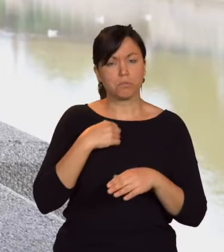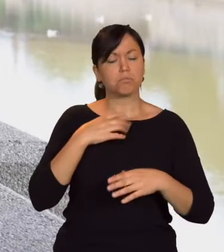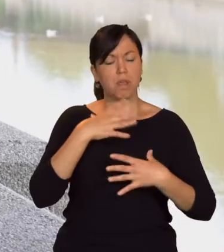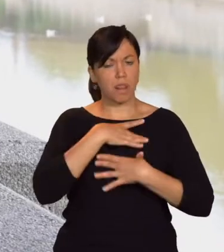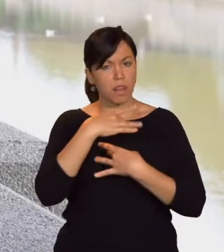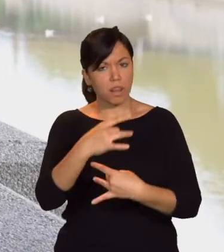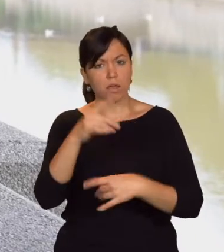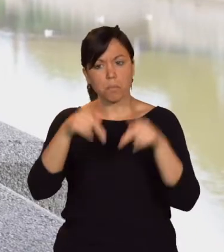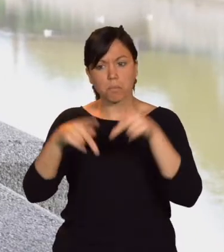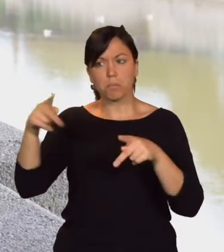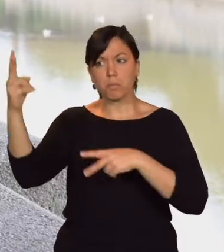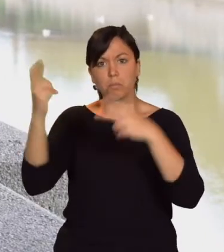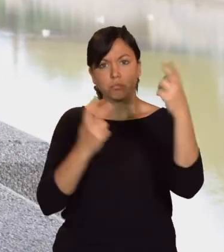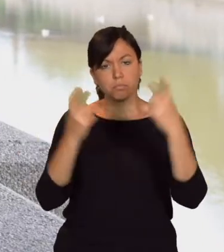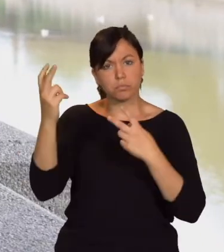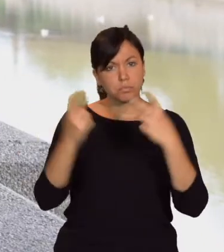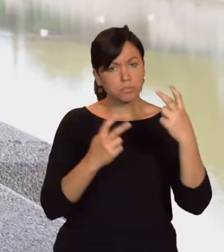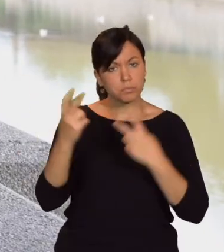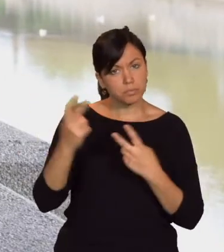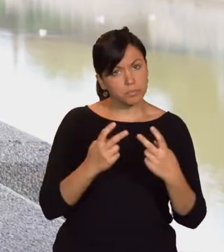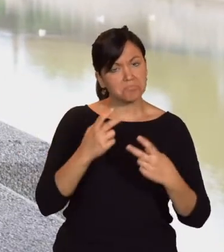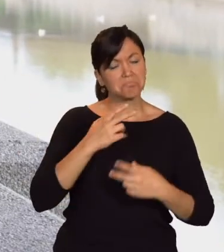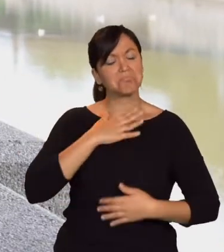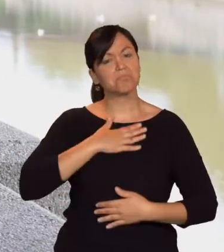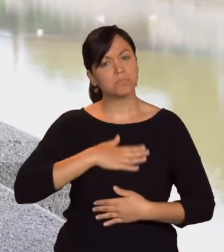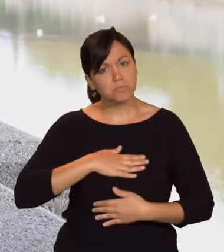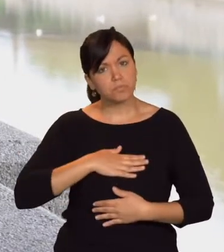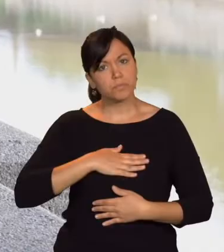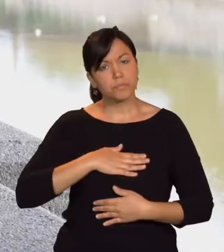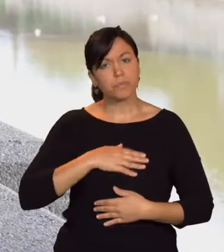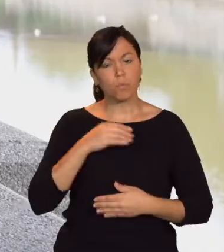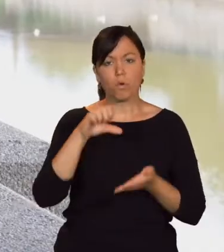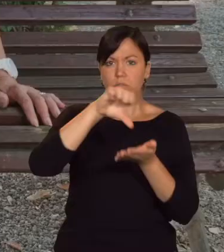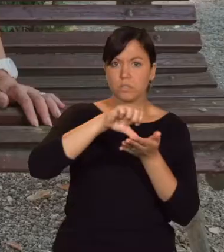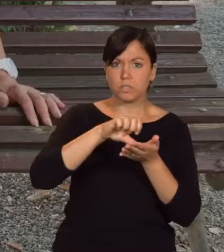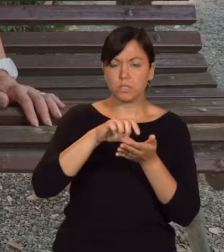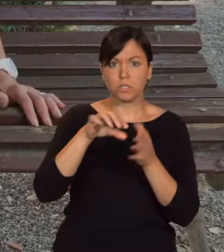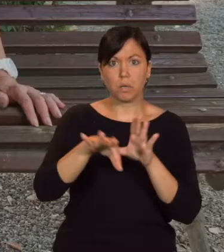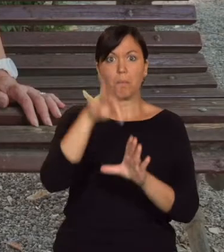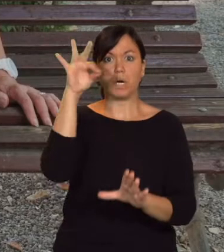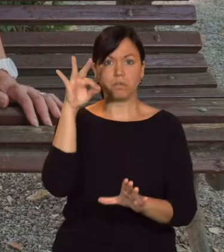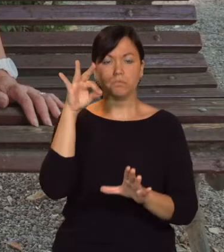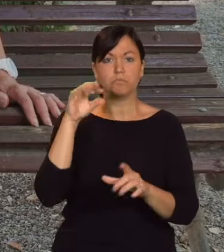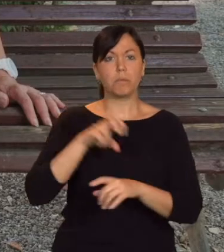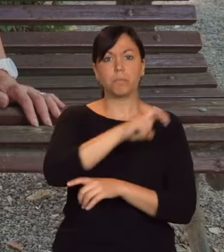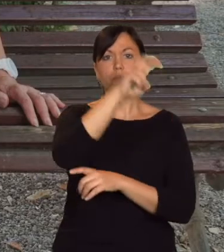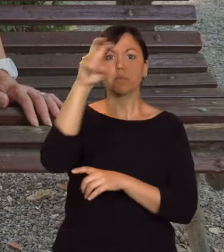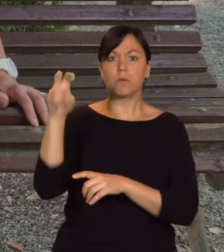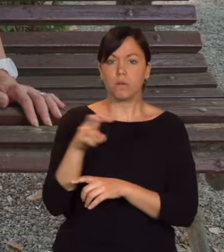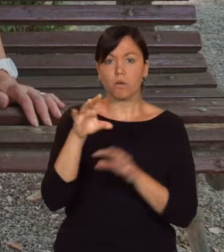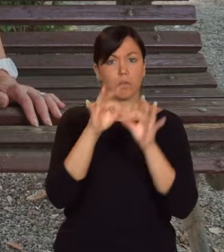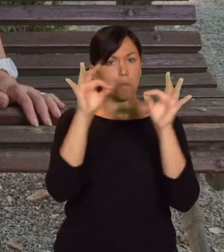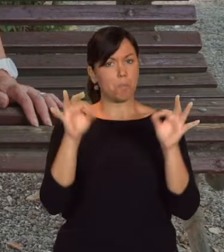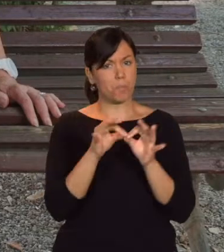rebre gent de tota mena i gent amb ganes doncs, de descobrir la ciutat. Viajar es importante porque